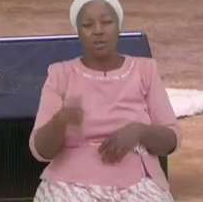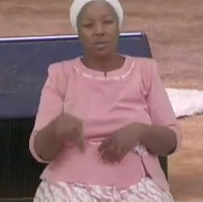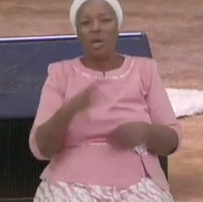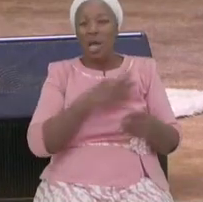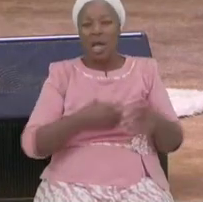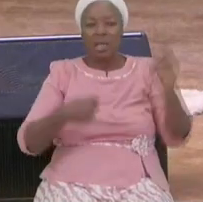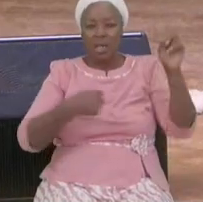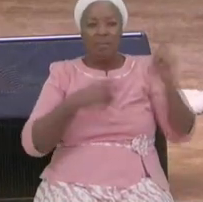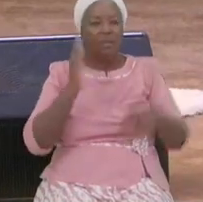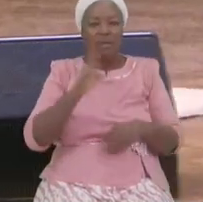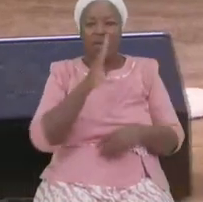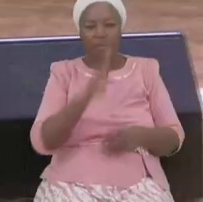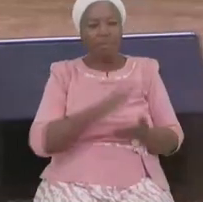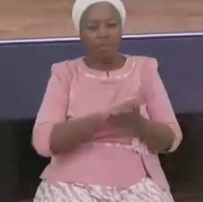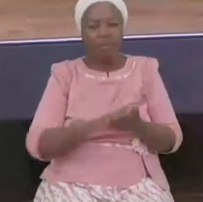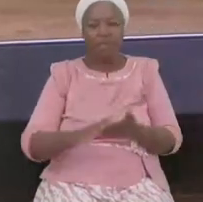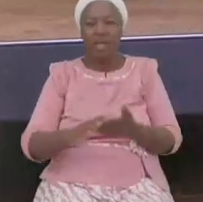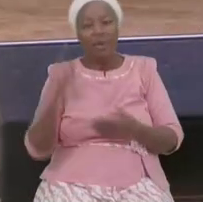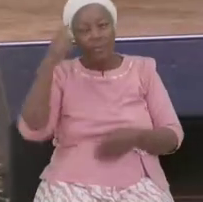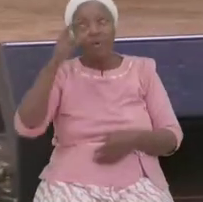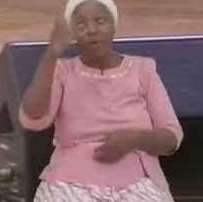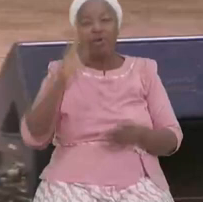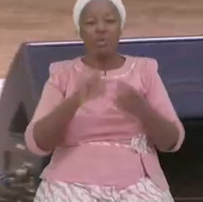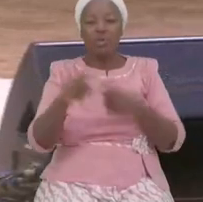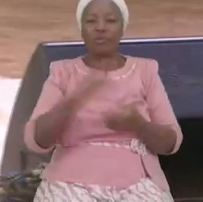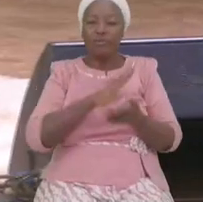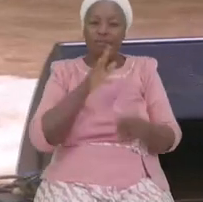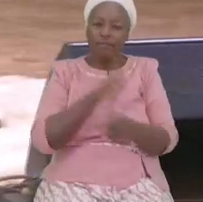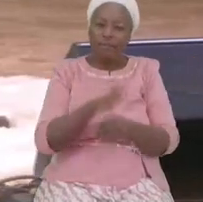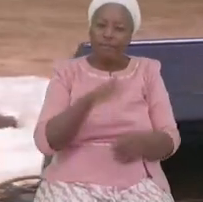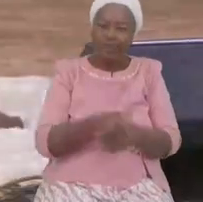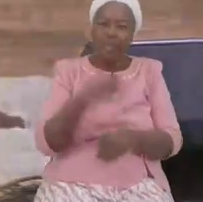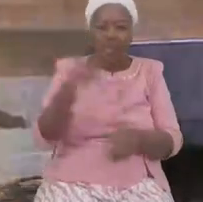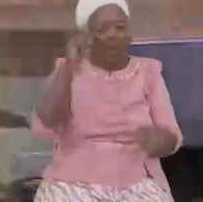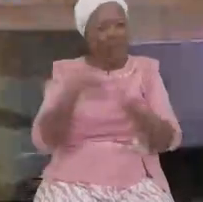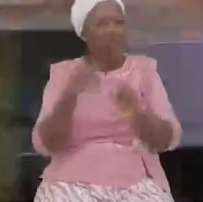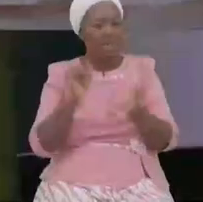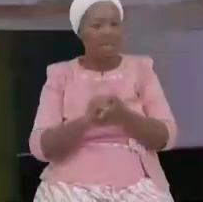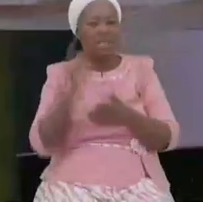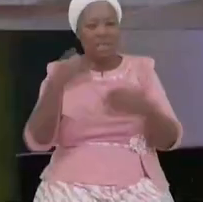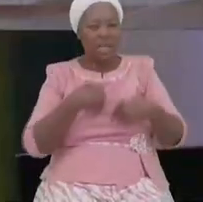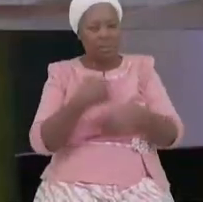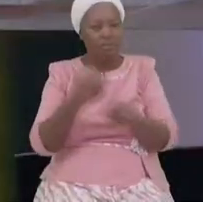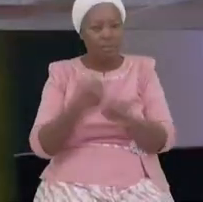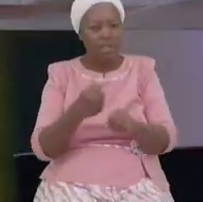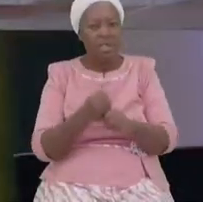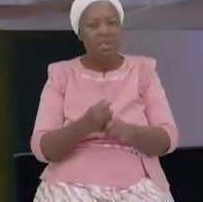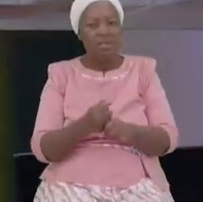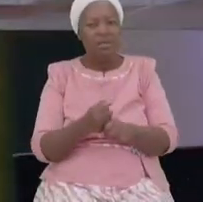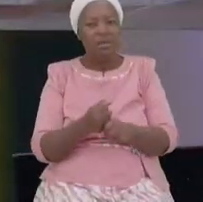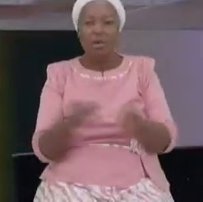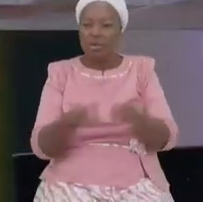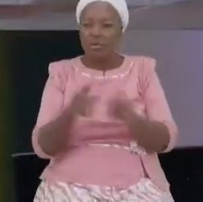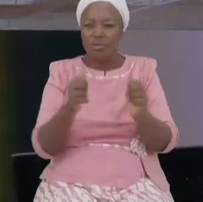Pour que Dieu accomplisse l'alliance qu'il a faite avec David, il avait besoin d'un cœur purifié.